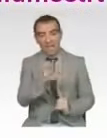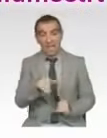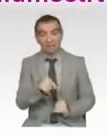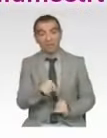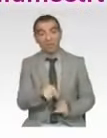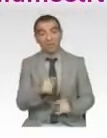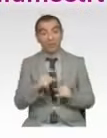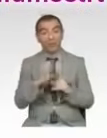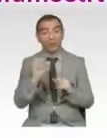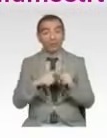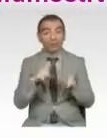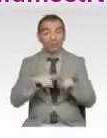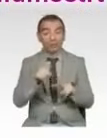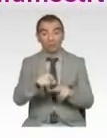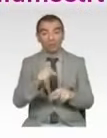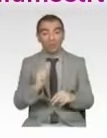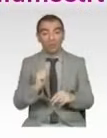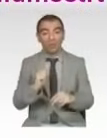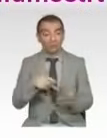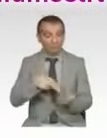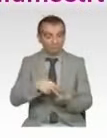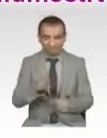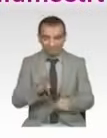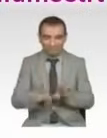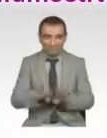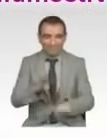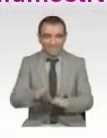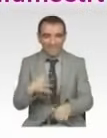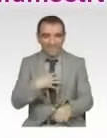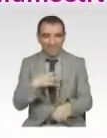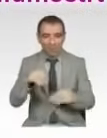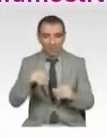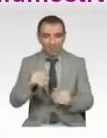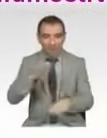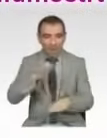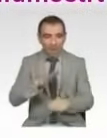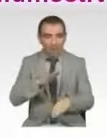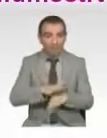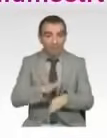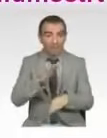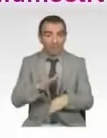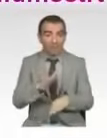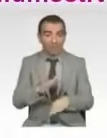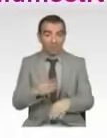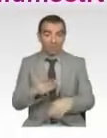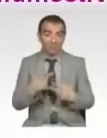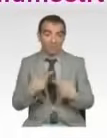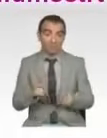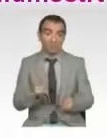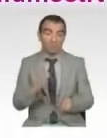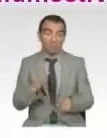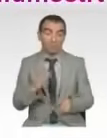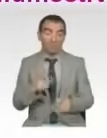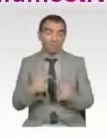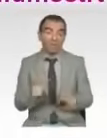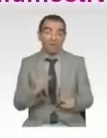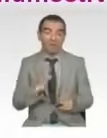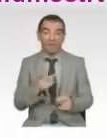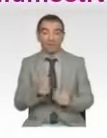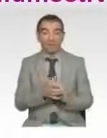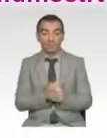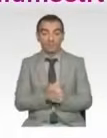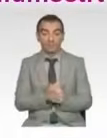Tabii ki. Aslında doğada bütün mucize doğanın. Mesela çıplak ayakla yürümekle, evet, toprağa basmak arasında çok fark var. Evet. İnanılmaz. Peki derece. Şunu ben çok merak